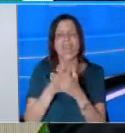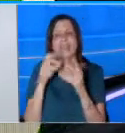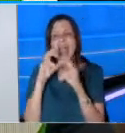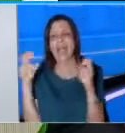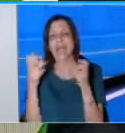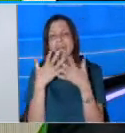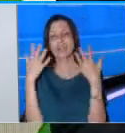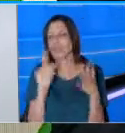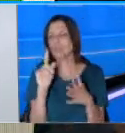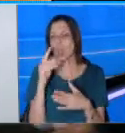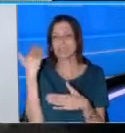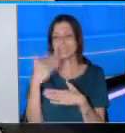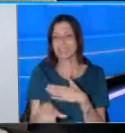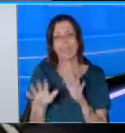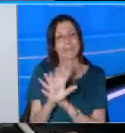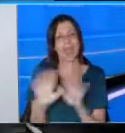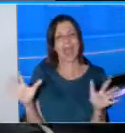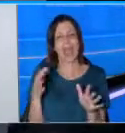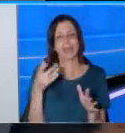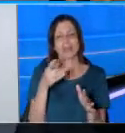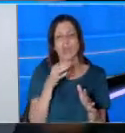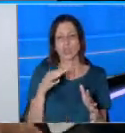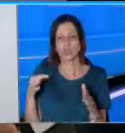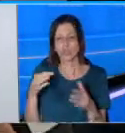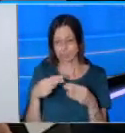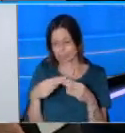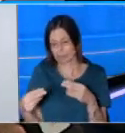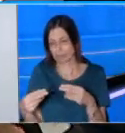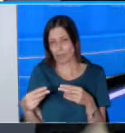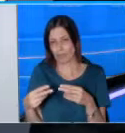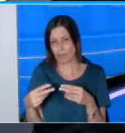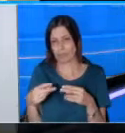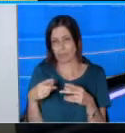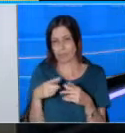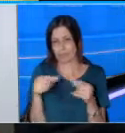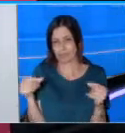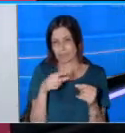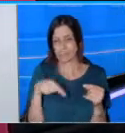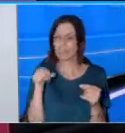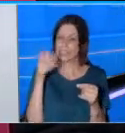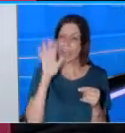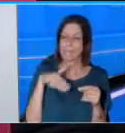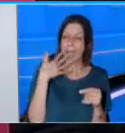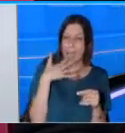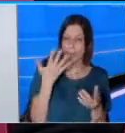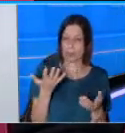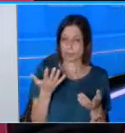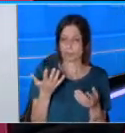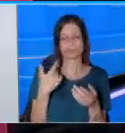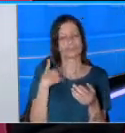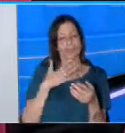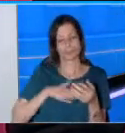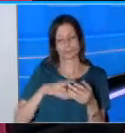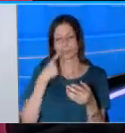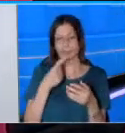ושזה לא מסתיים רק ביישובים של סמוכי גדר, שגם זה צריך לומר חמור מאוד. אז אני רוצה להגיד לך שמתחילת